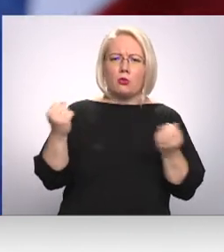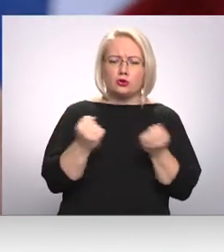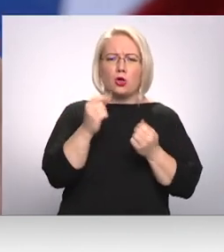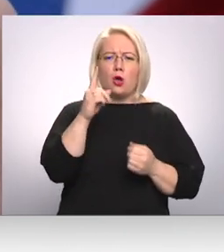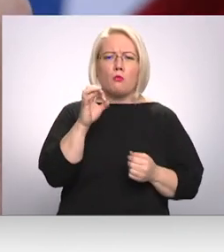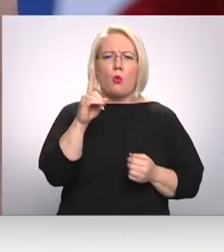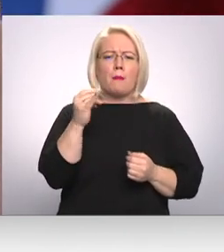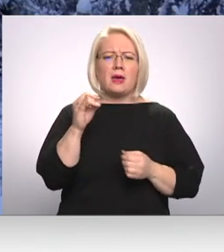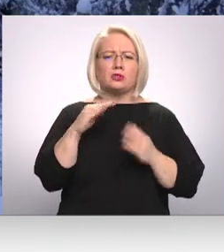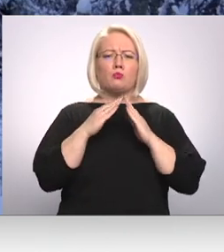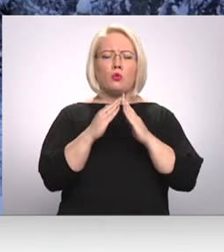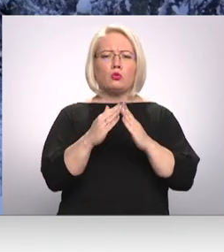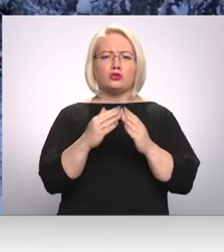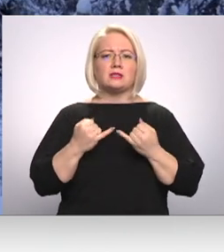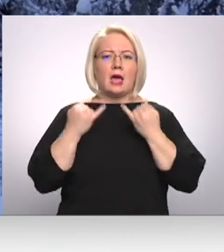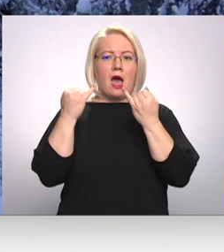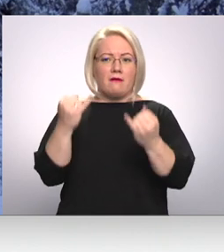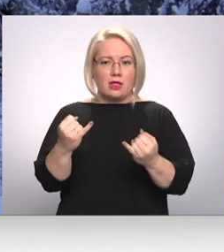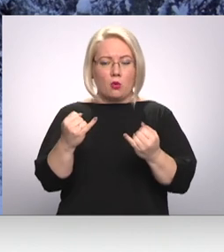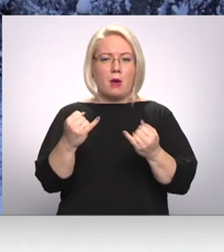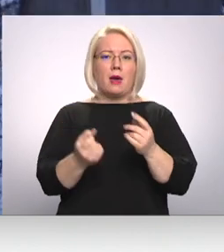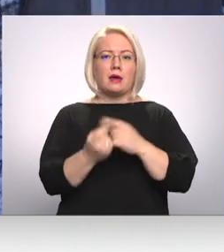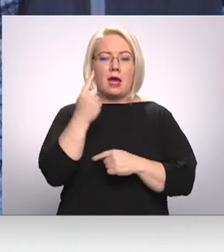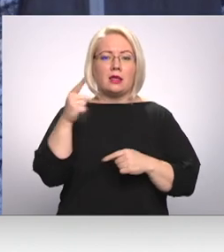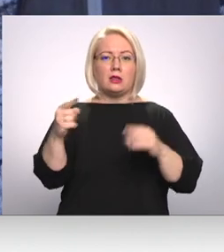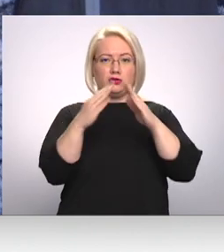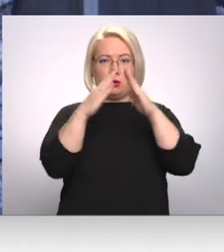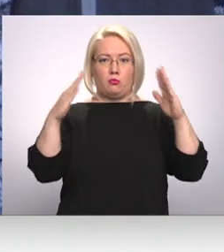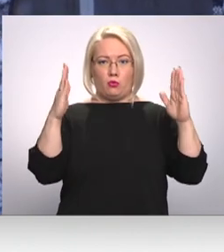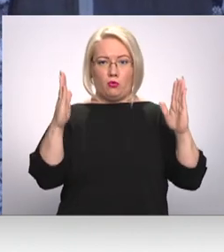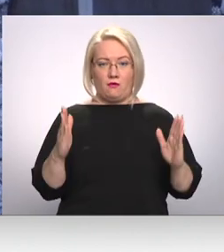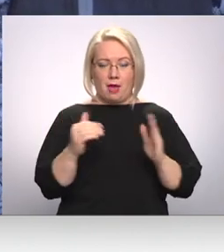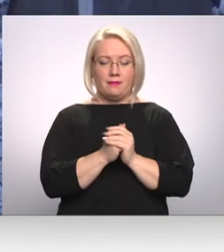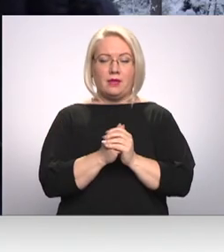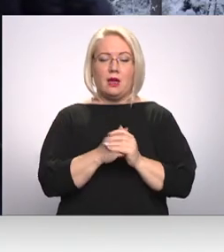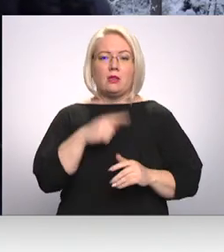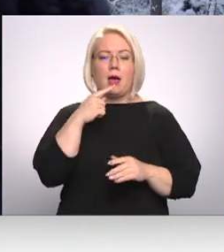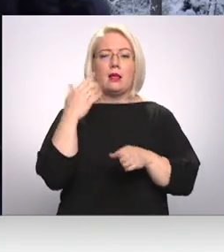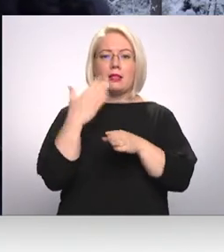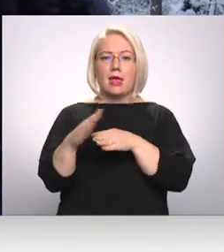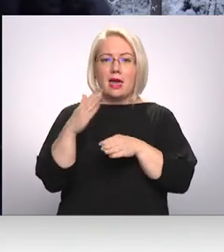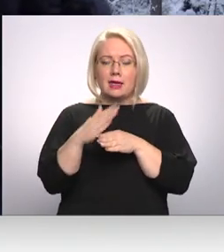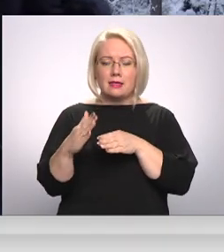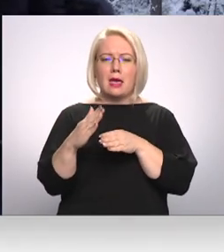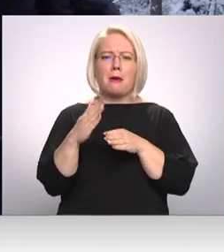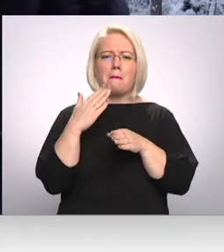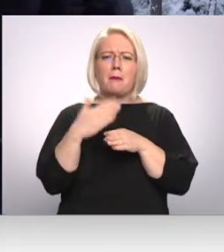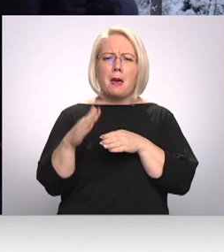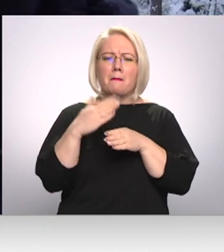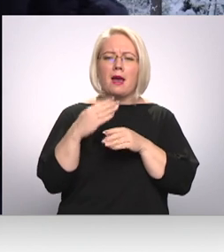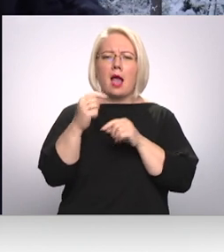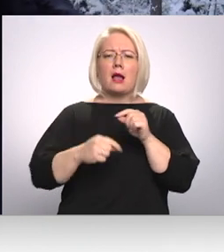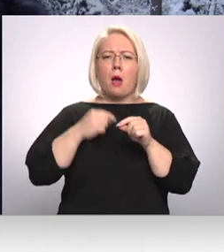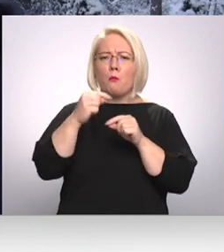biedrības dāvinājumu vecajiem muižas dakstiņiem kopīgi radīt šī būve. Lēnītēm, pamaziņām, kā kamolītī tinām dzīvot,